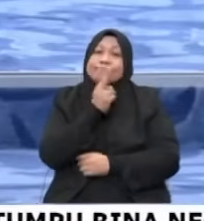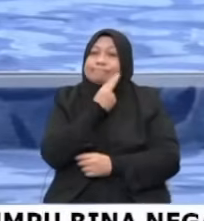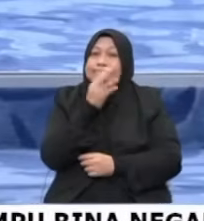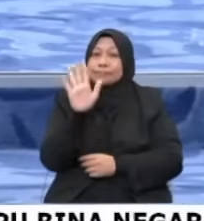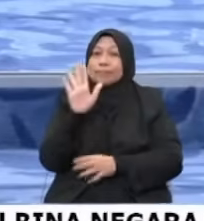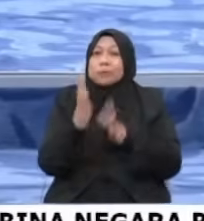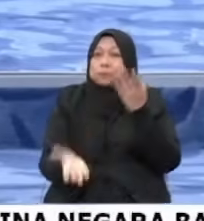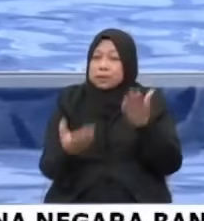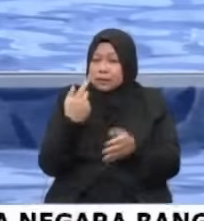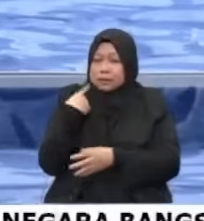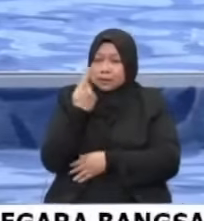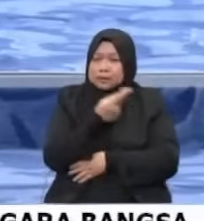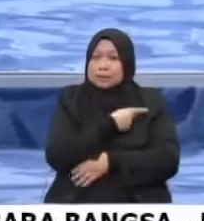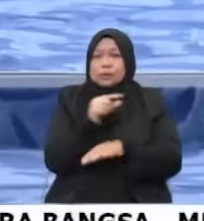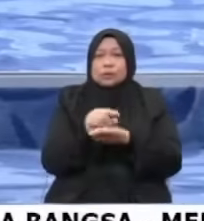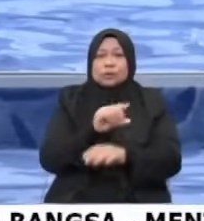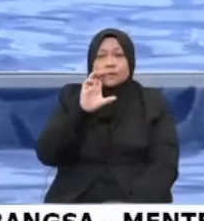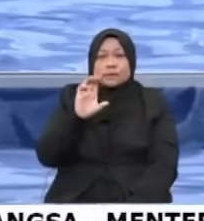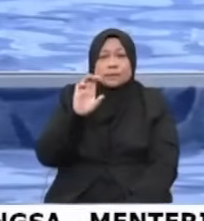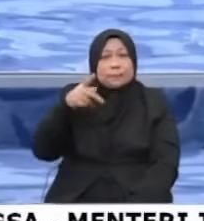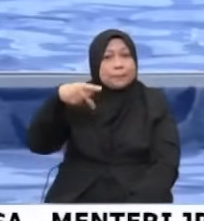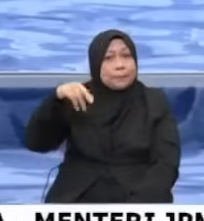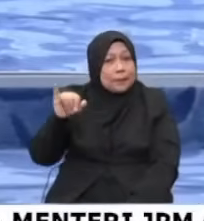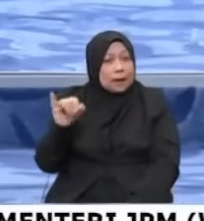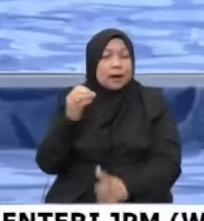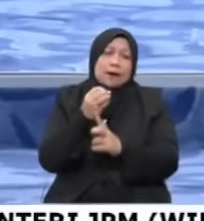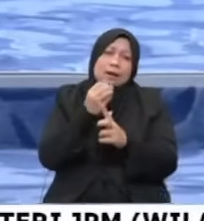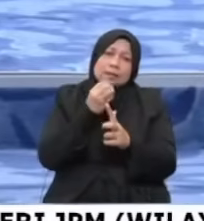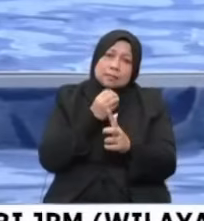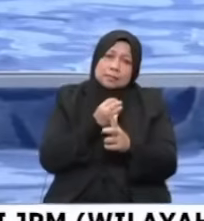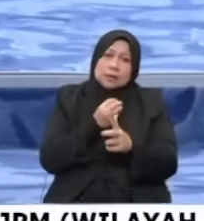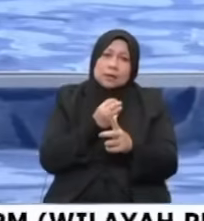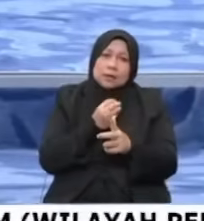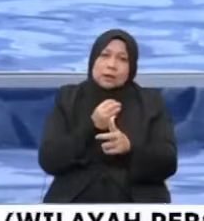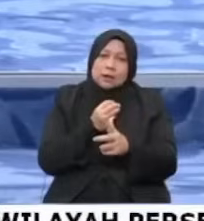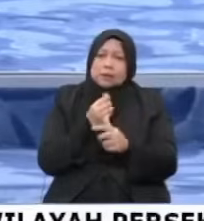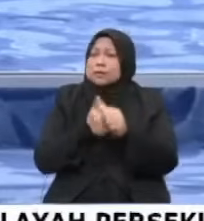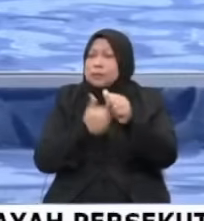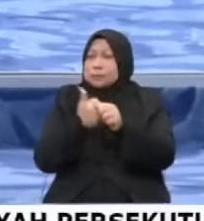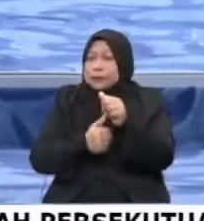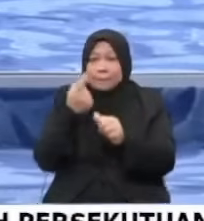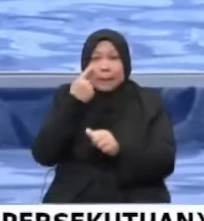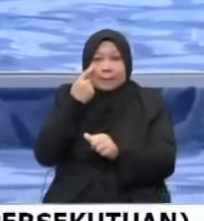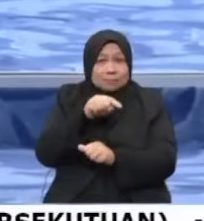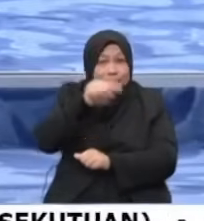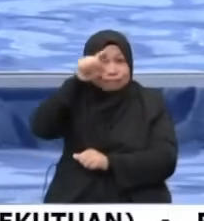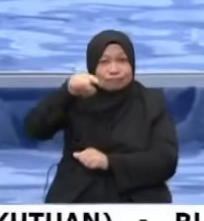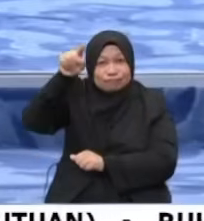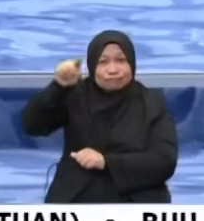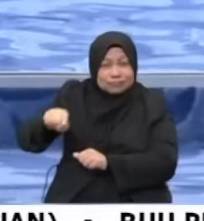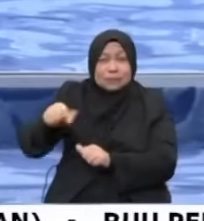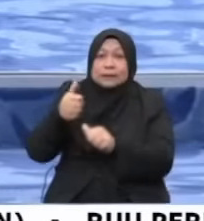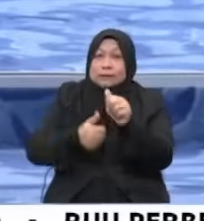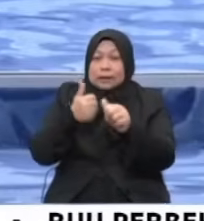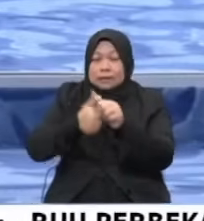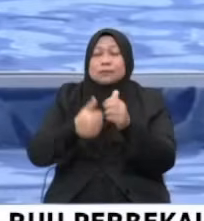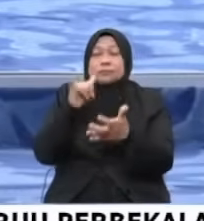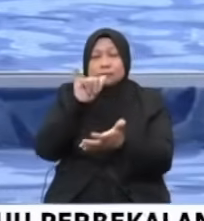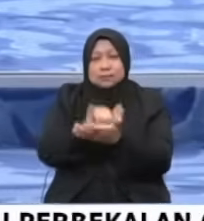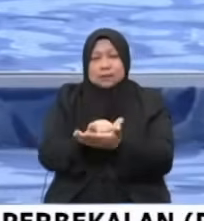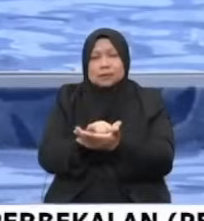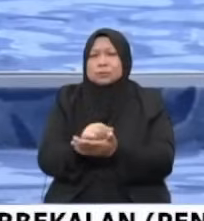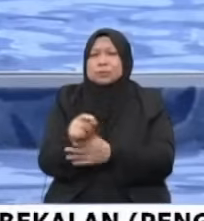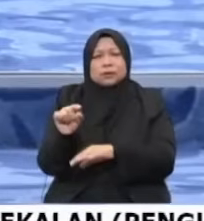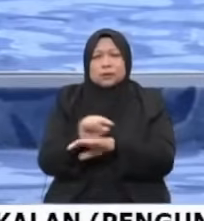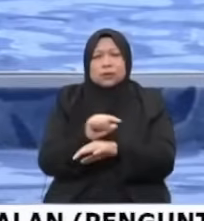soal sama ada kita gunakan CPI ataupun everyday price index everyday price indek itu